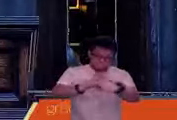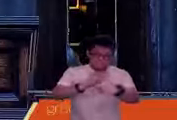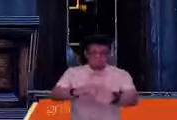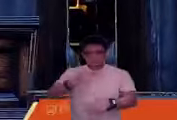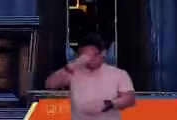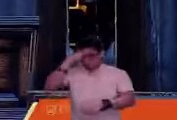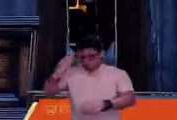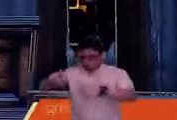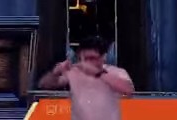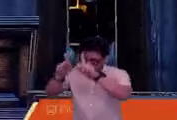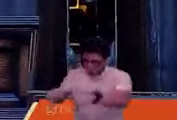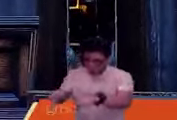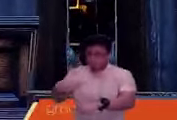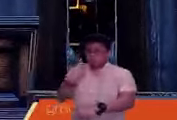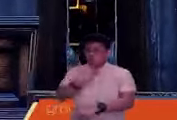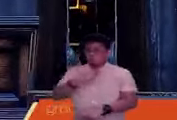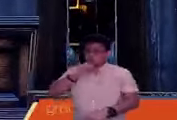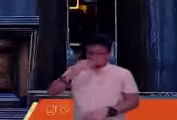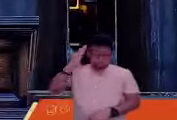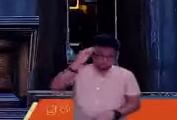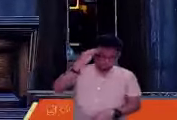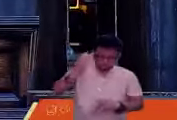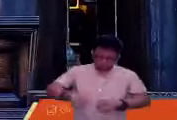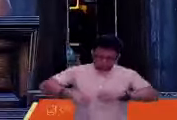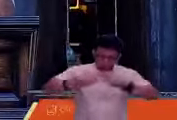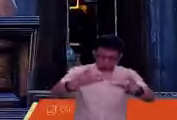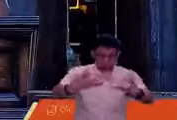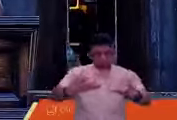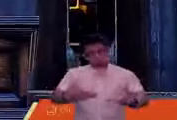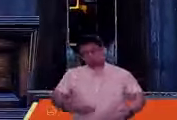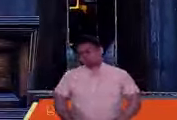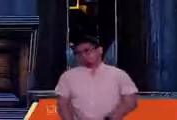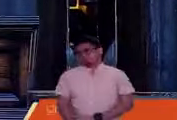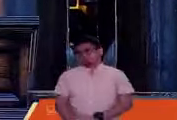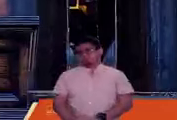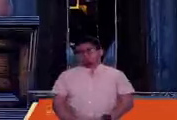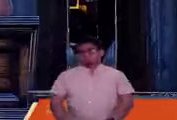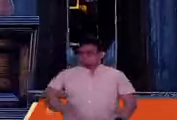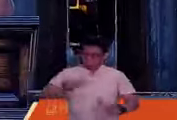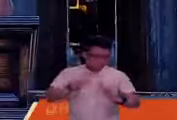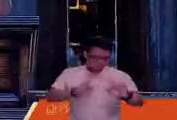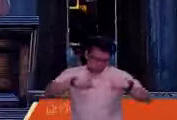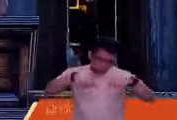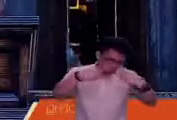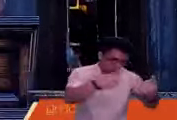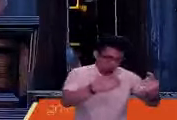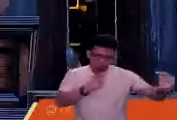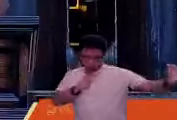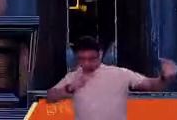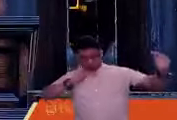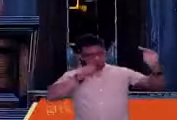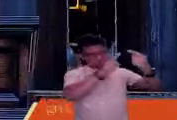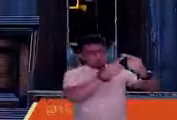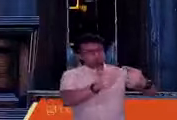Kaya ang tao nga dili kabalo magpasalamat, di makaabot sa iyang adtuan.